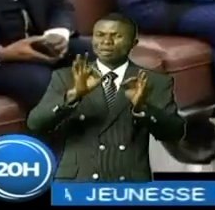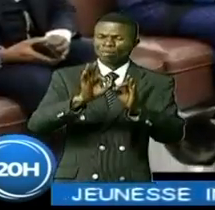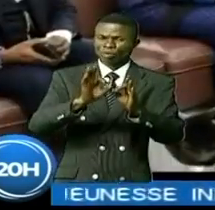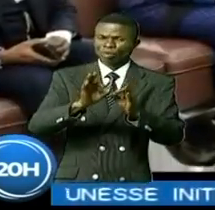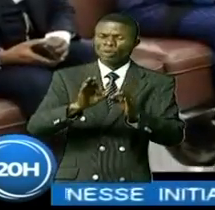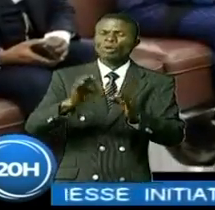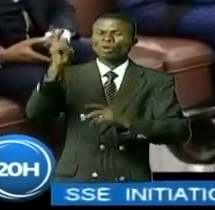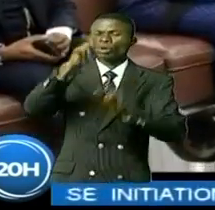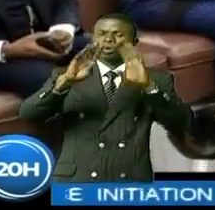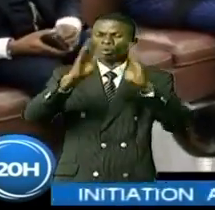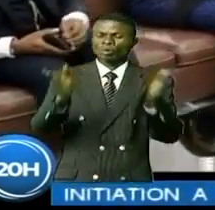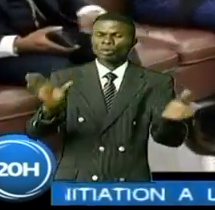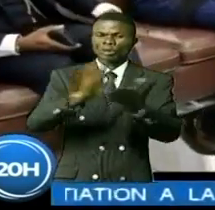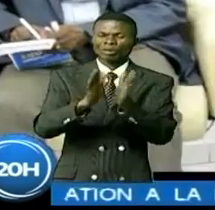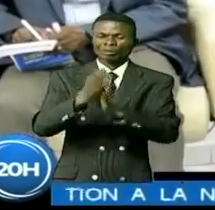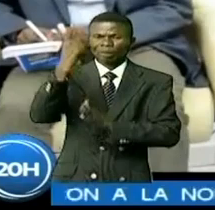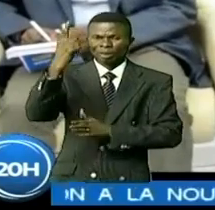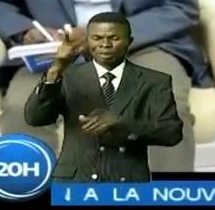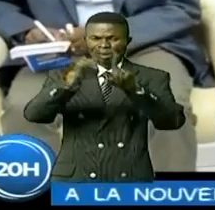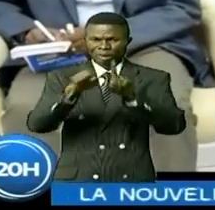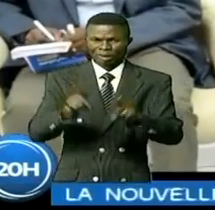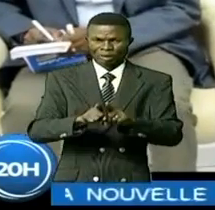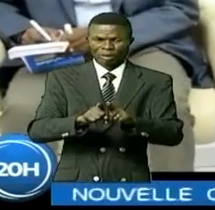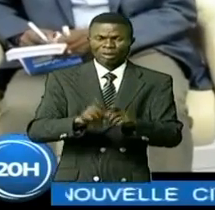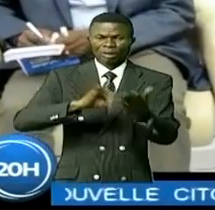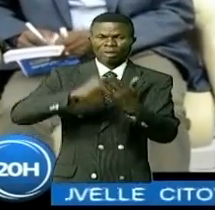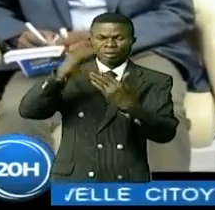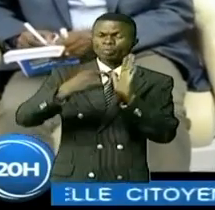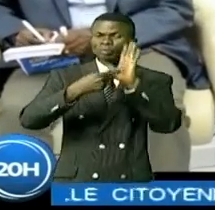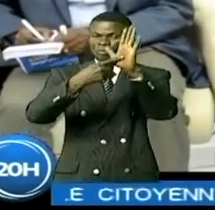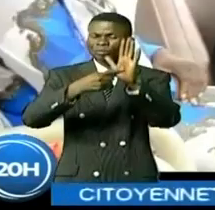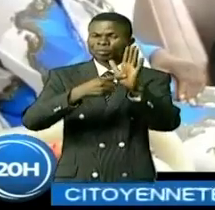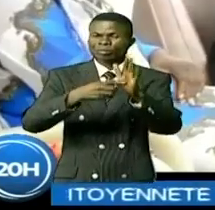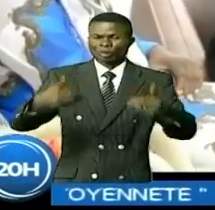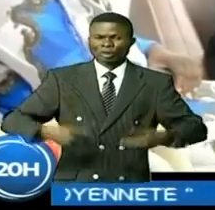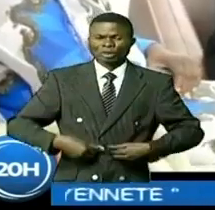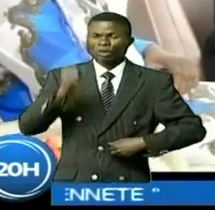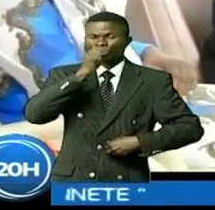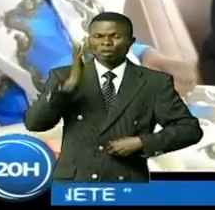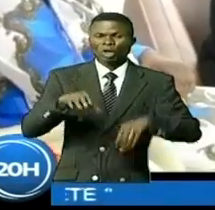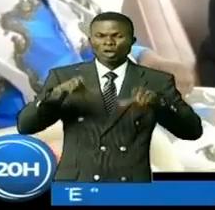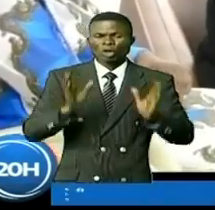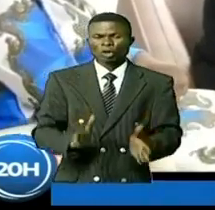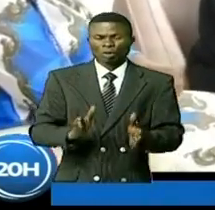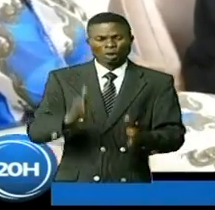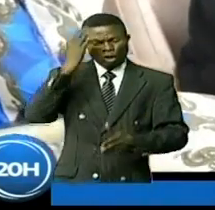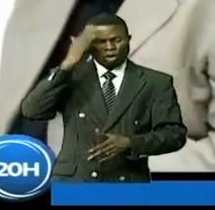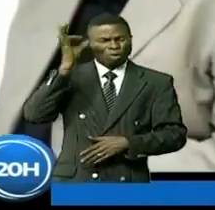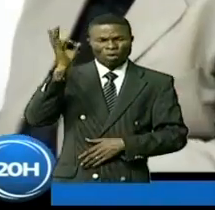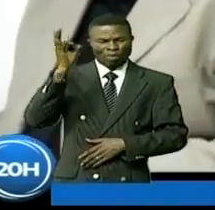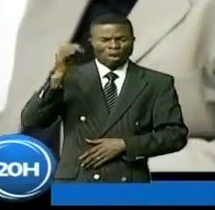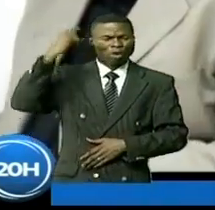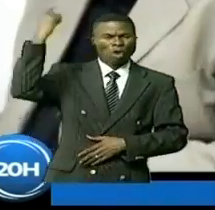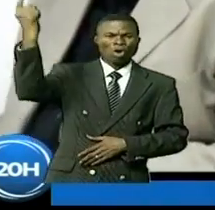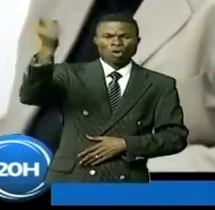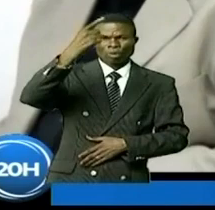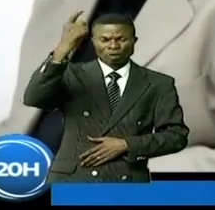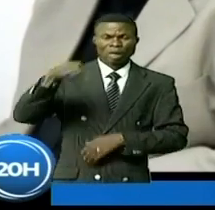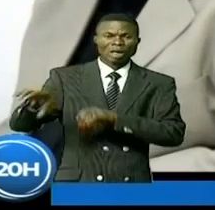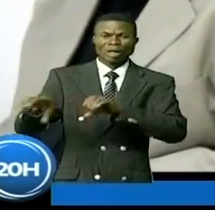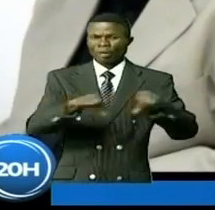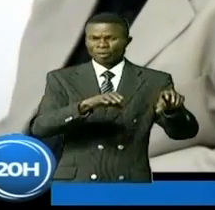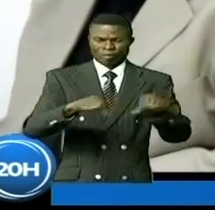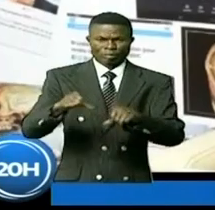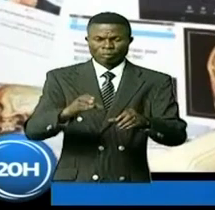des peuples, mais aussi de mettre sous les projecteurs les jeunes artistes congolais méconnus du grand public. La cérémonie